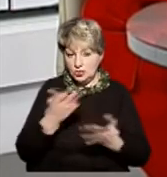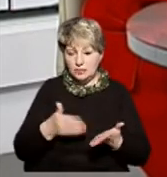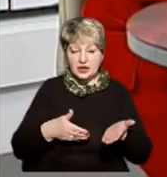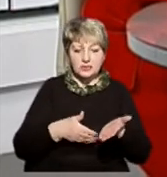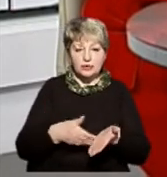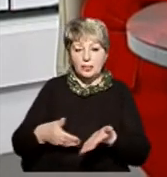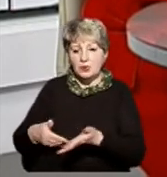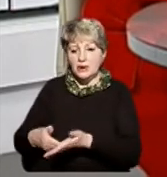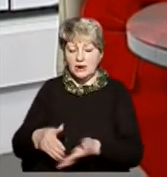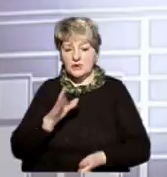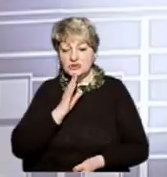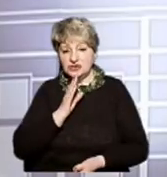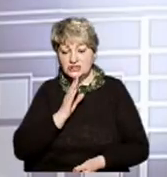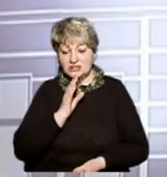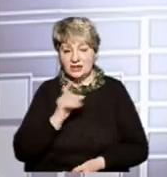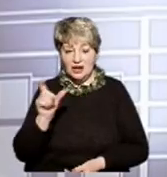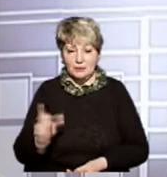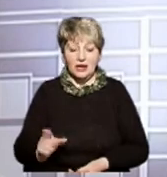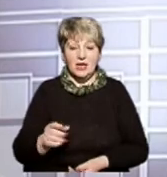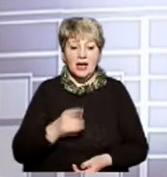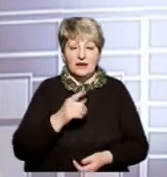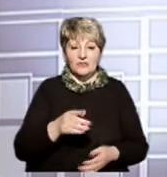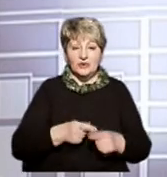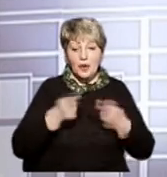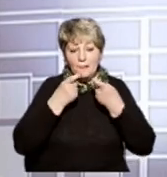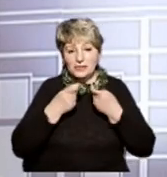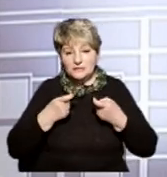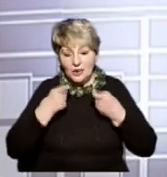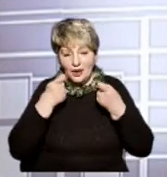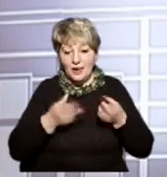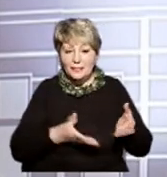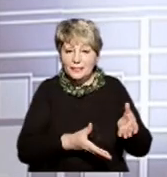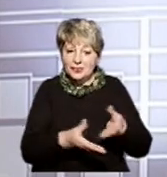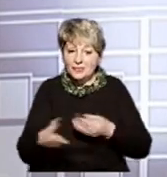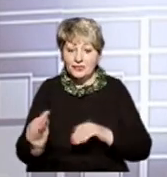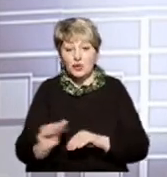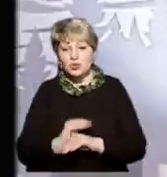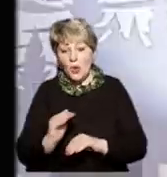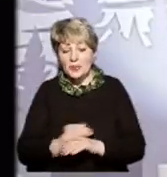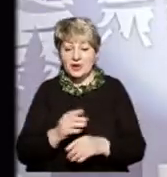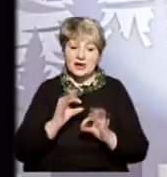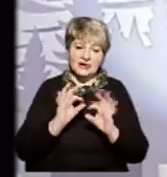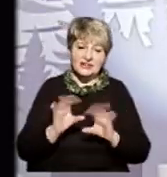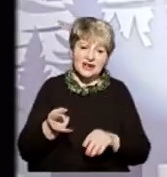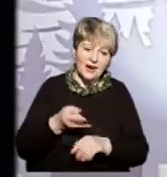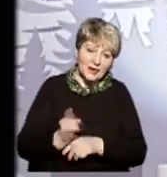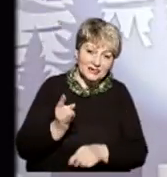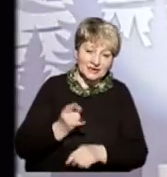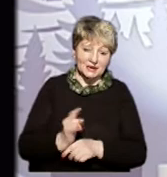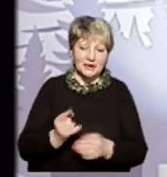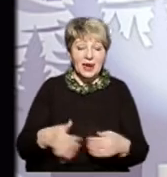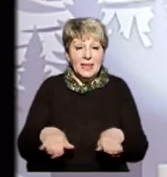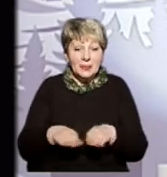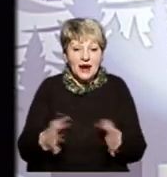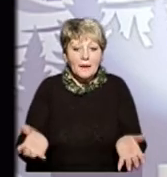жінкам, вони посміхаються, вони налаштовують їх на добро, розказують їм анекдоти інколи. Тобто